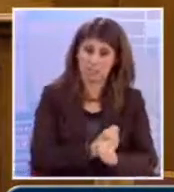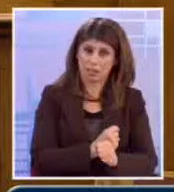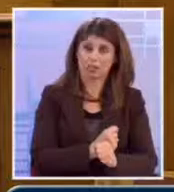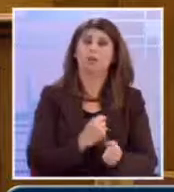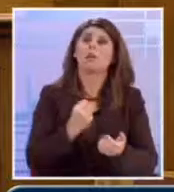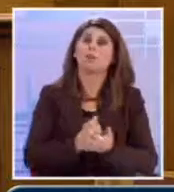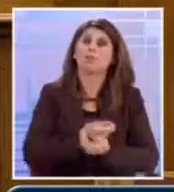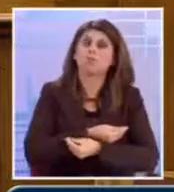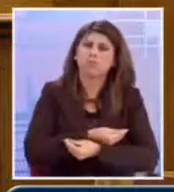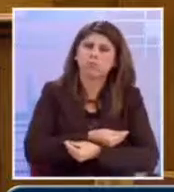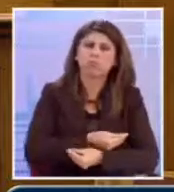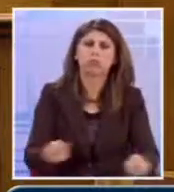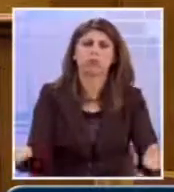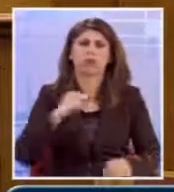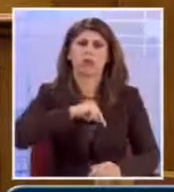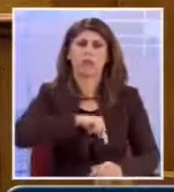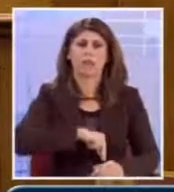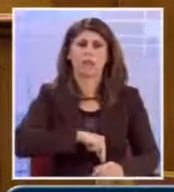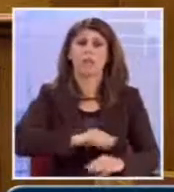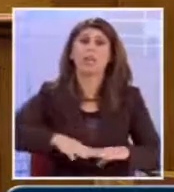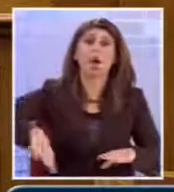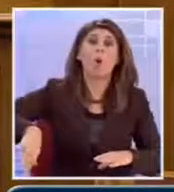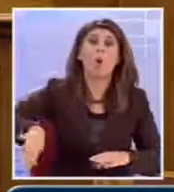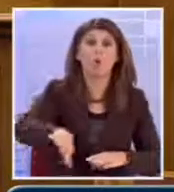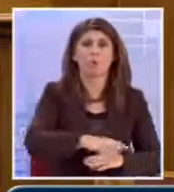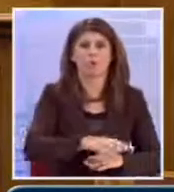και διάχυση των ωφελιών προς όλους.